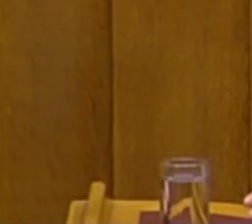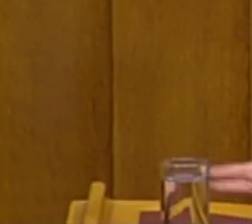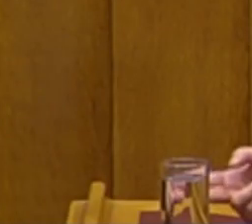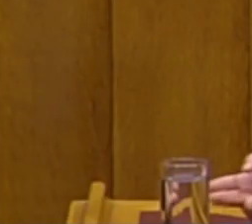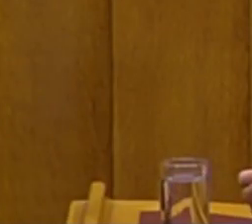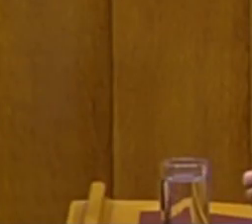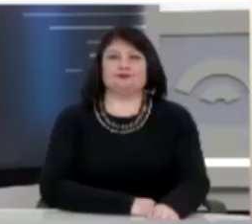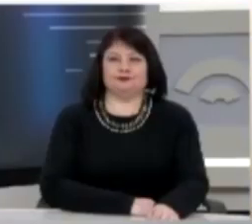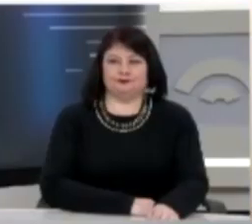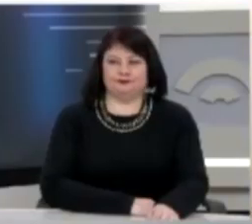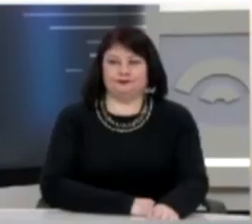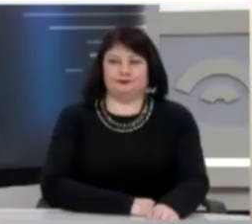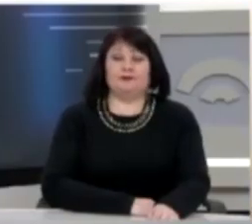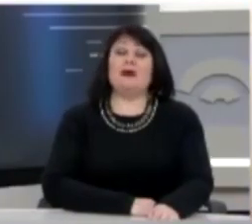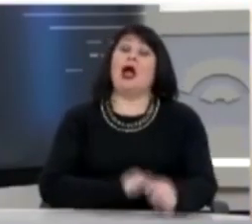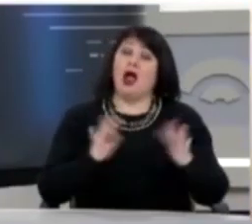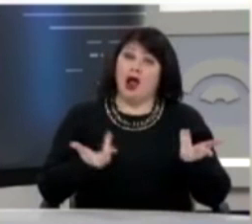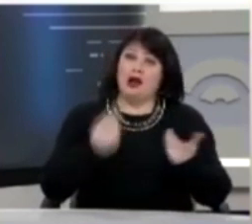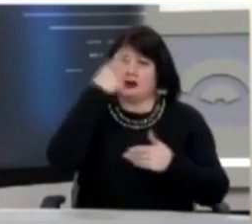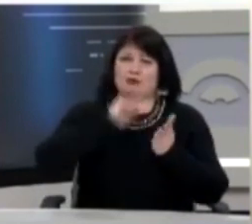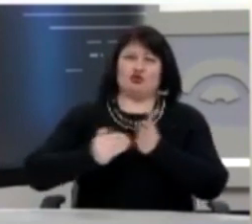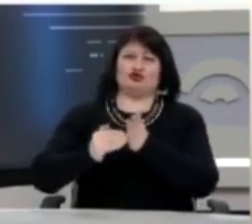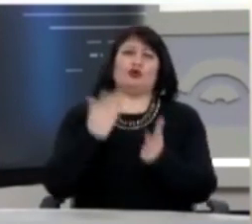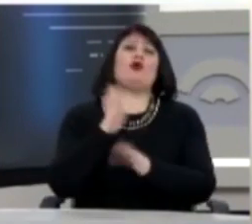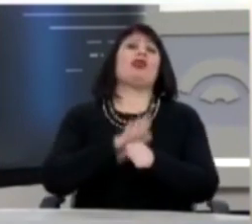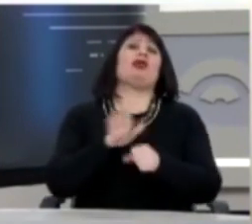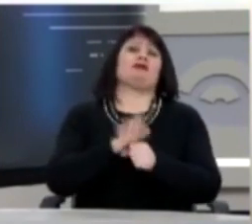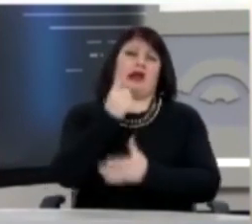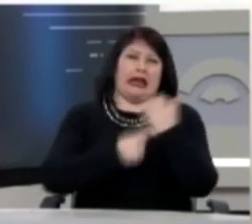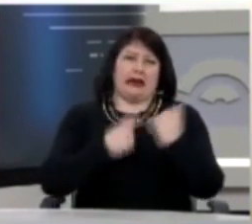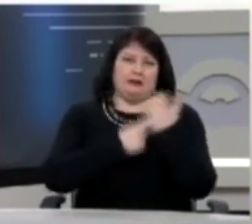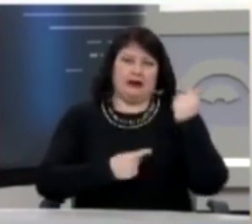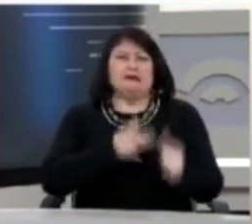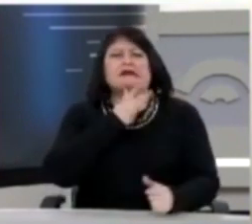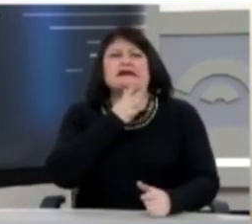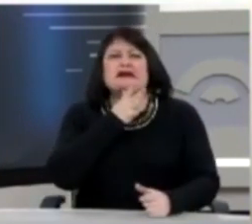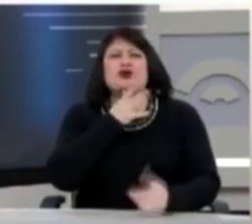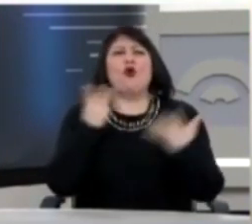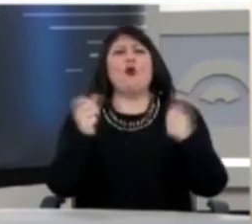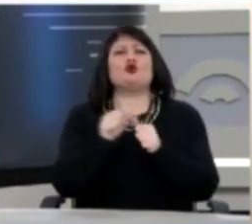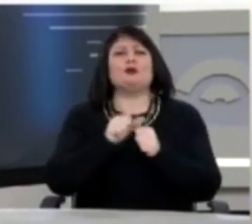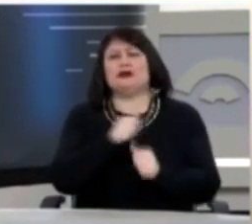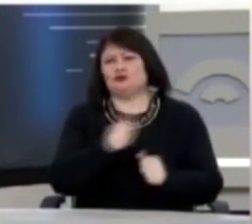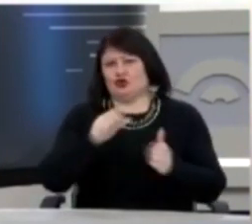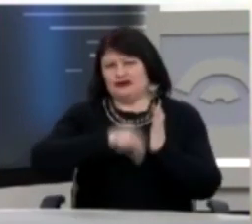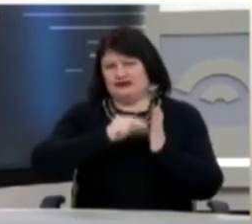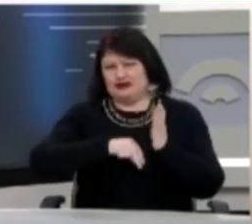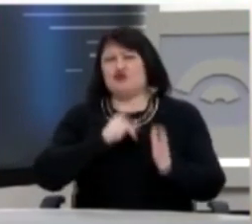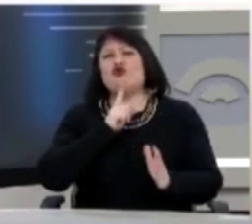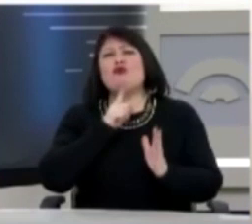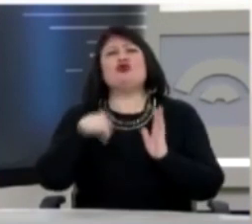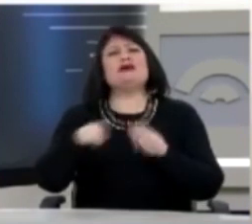προσωπικό στο Δήμο Λειψό και γι' αυτό ευκαιριακά έχουν συμβασιούχους οχταμηνίτες όπως τώρα